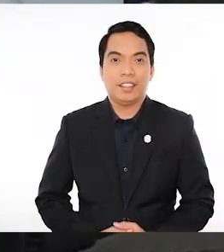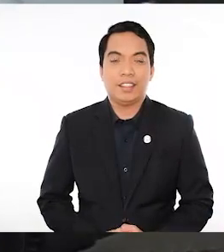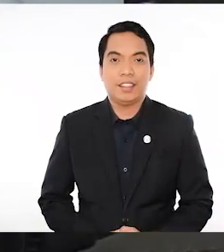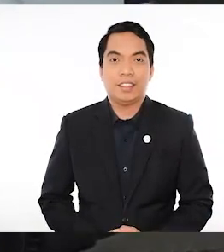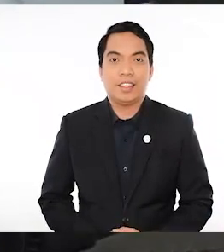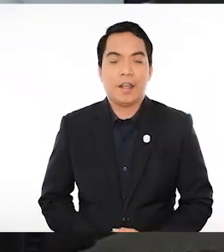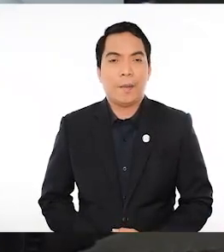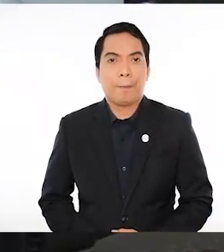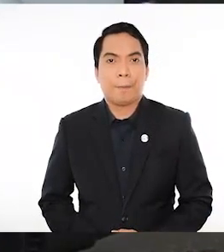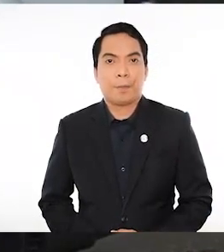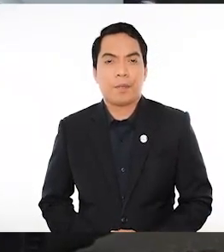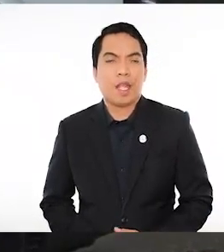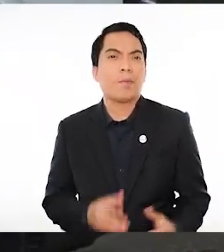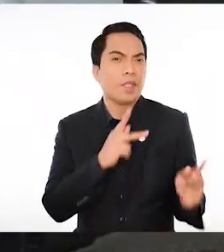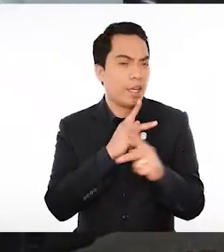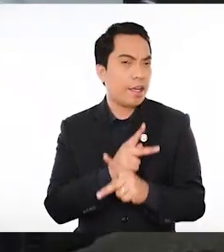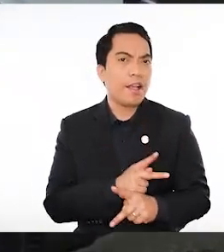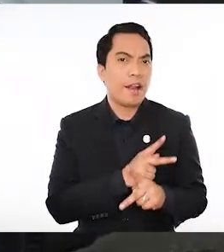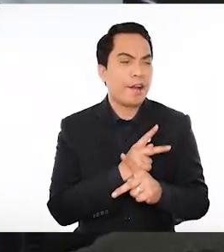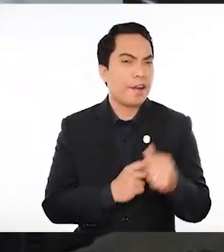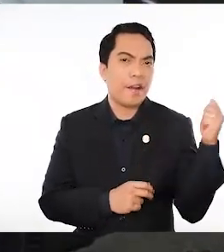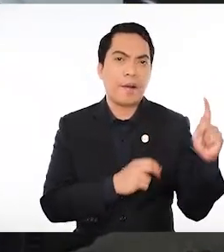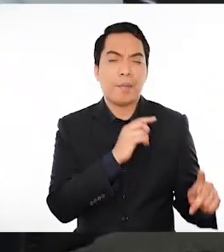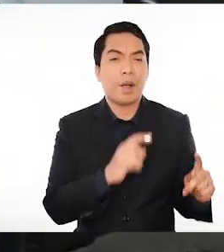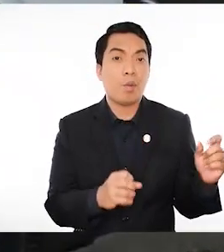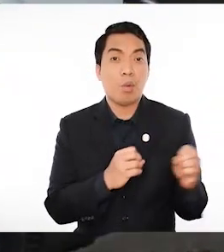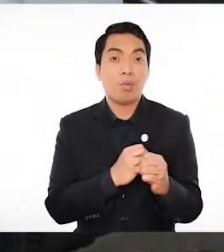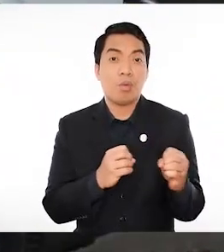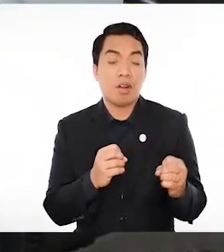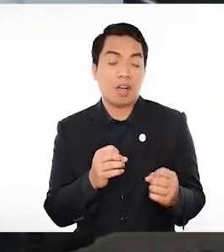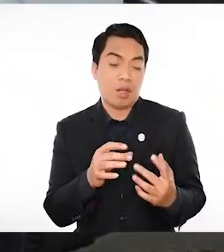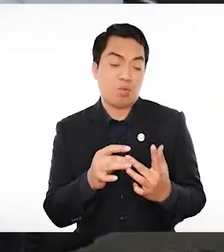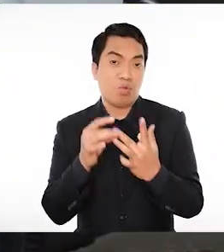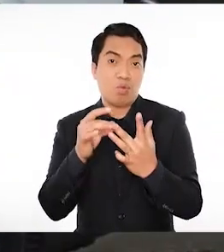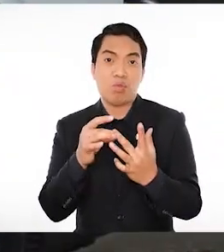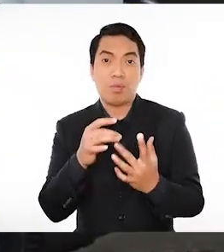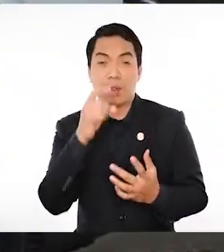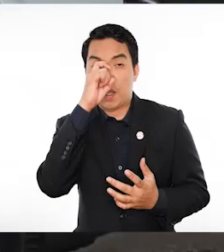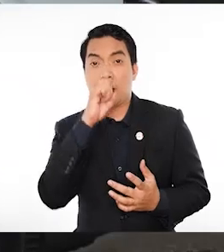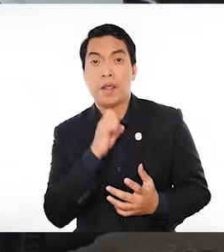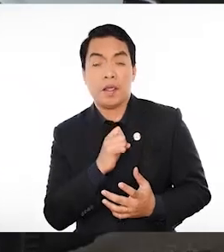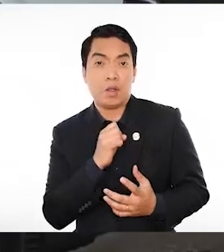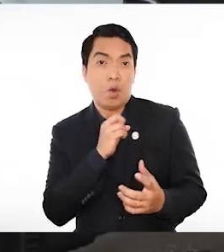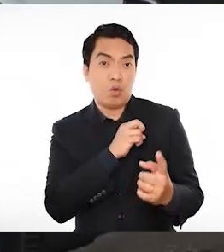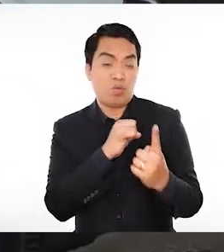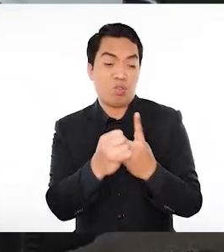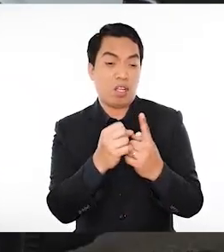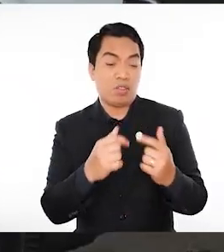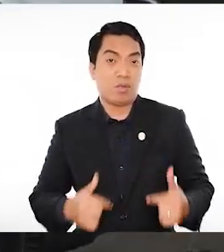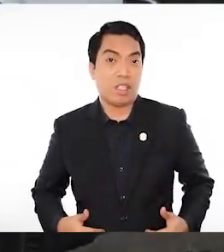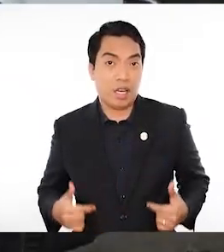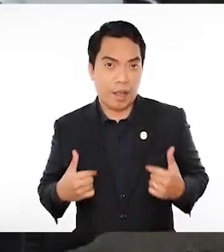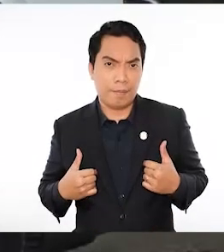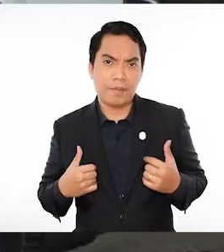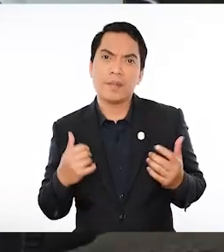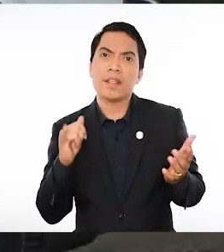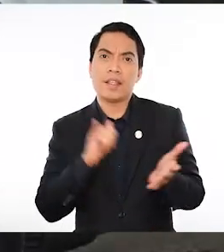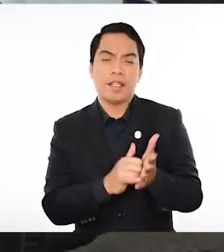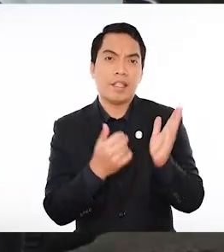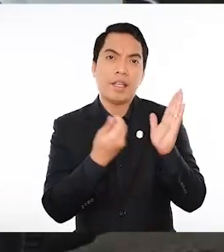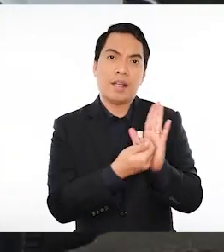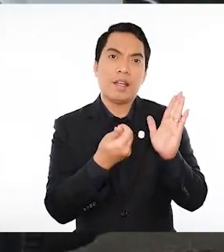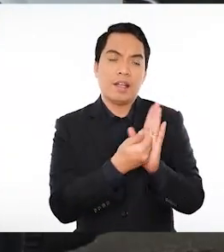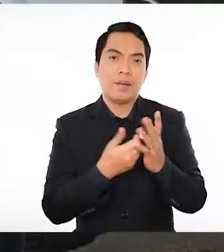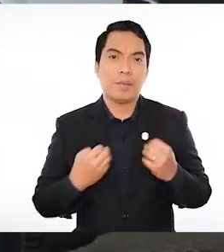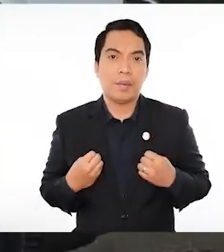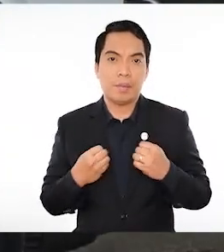Being compassionate knows no age nor status in life. Yan ang pinatunayan ng mga kabataang Iglesia